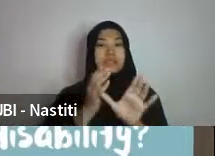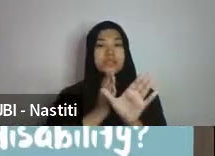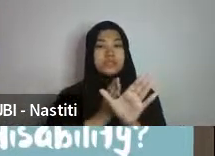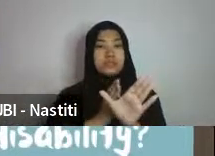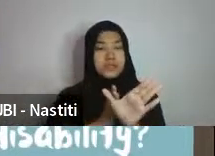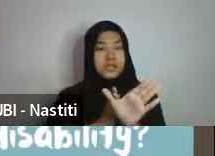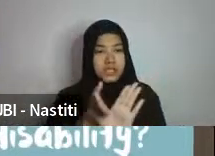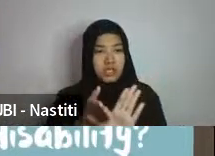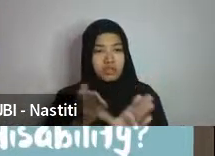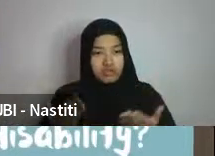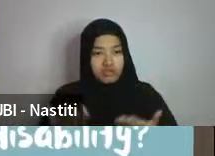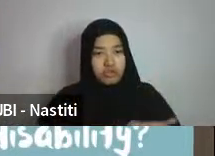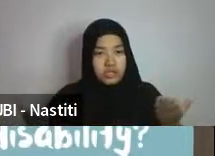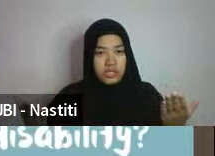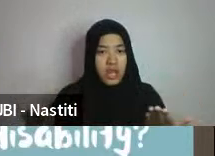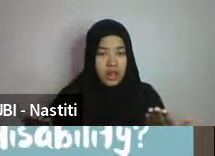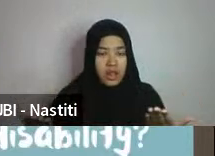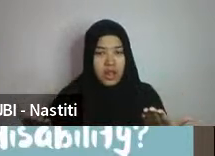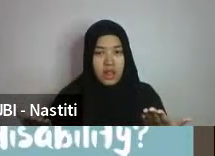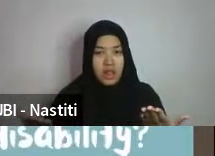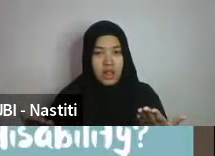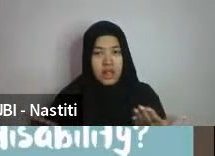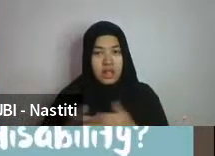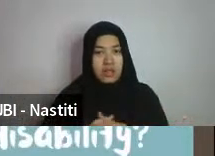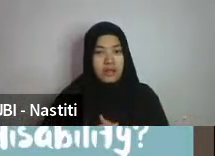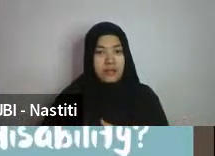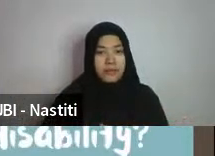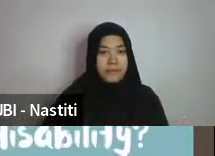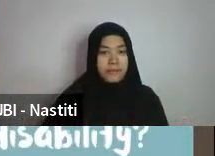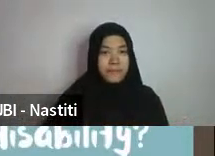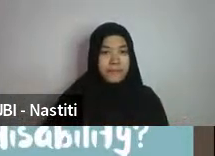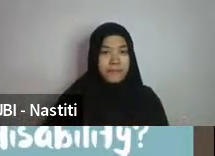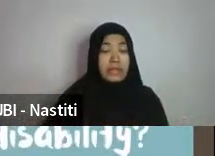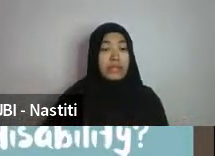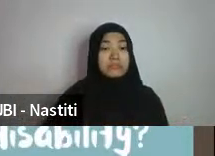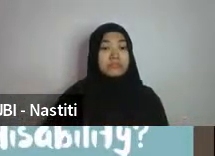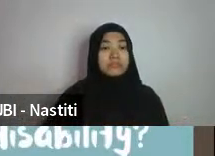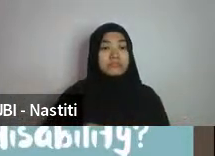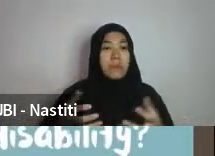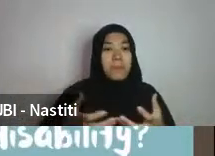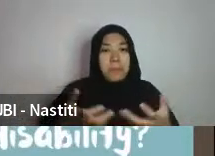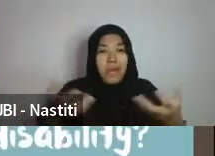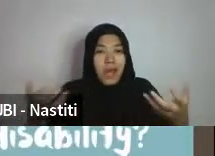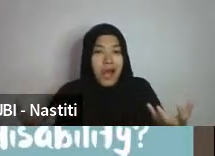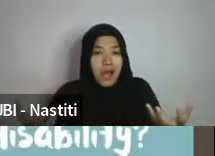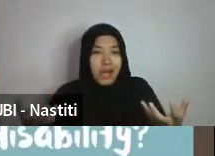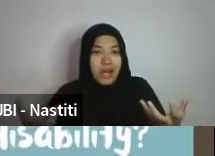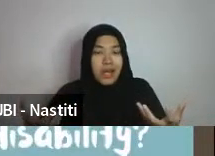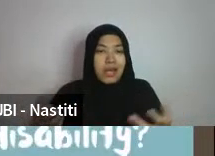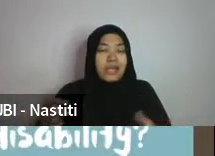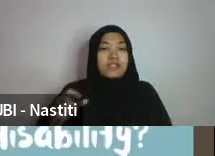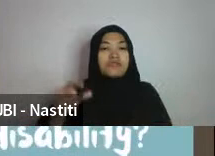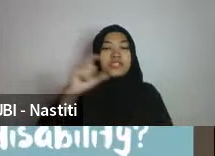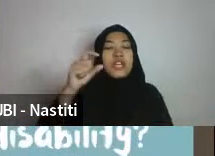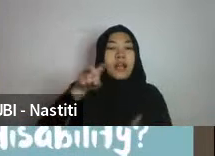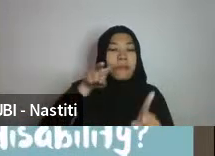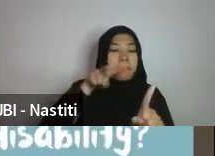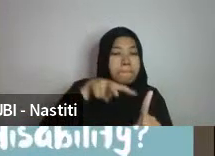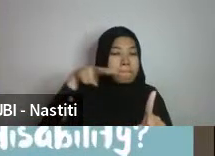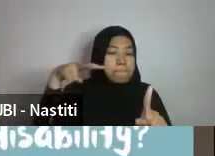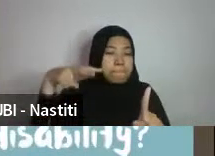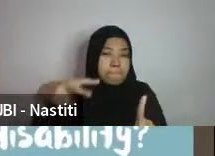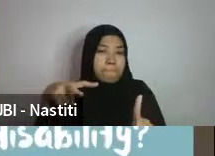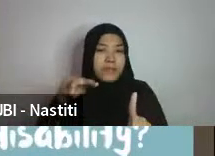orang dengan gangguan jiwa. Ini sedikit ada perbedaan cara pandang dari